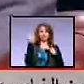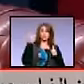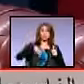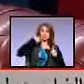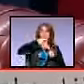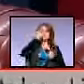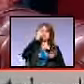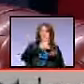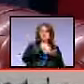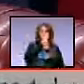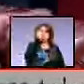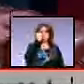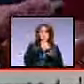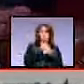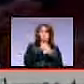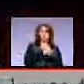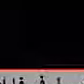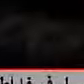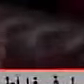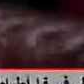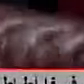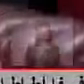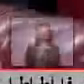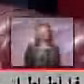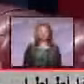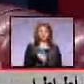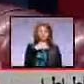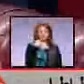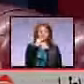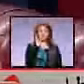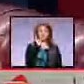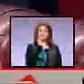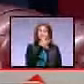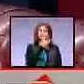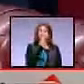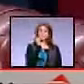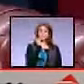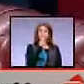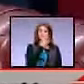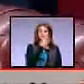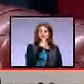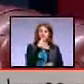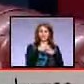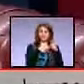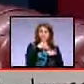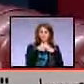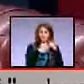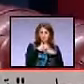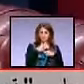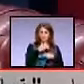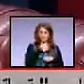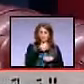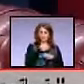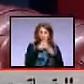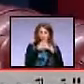رجعت يا فلوسه يا راحت عملنا ليه خليتني احبك مع بعض. وبعدين بدايه